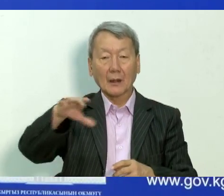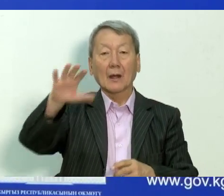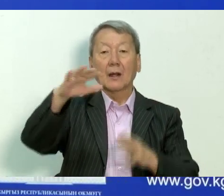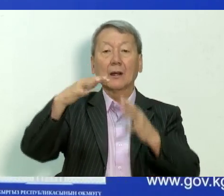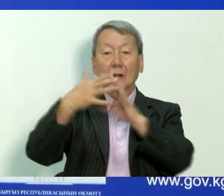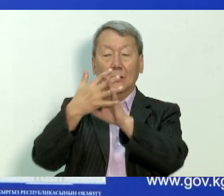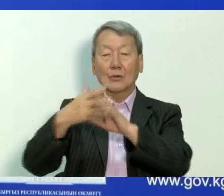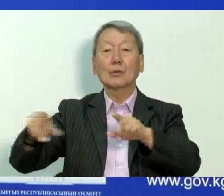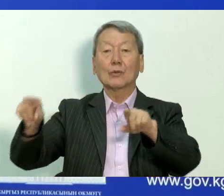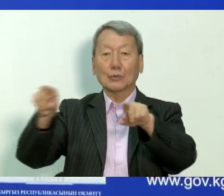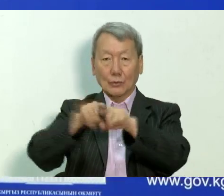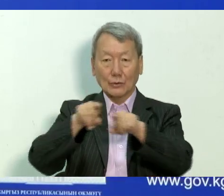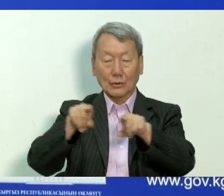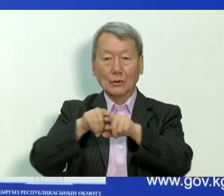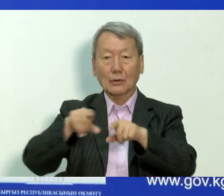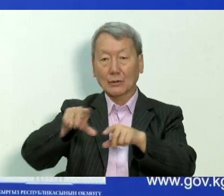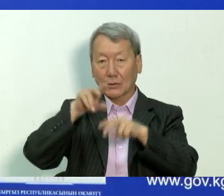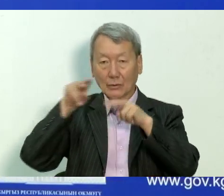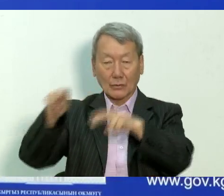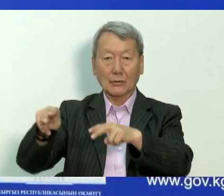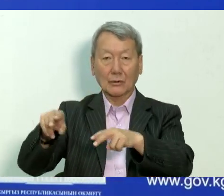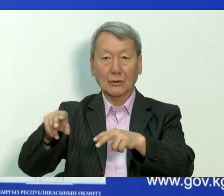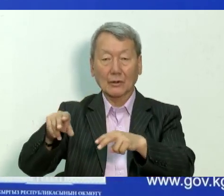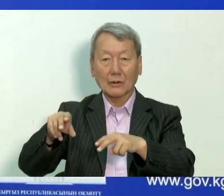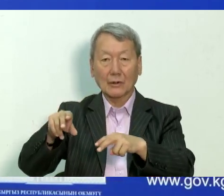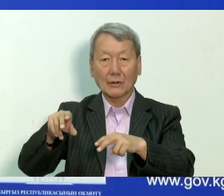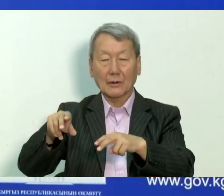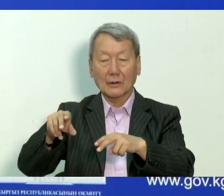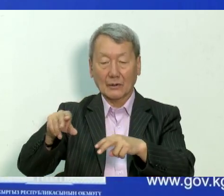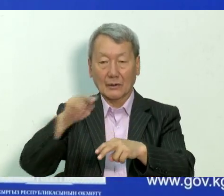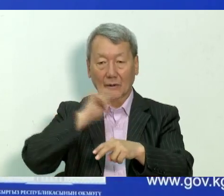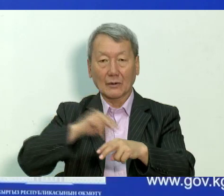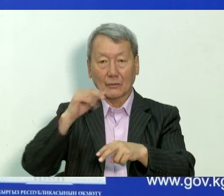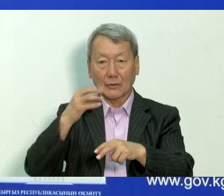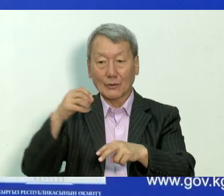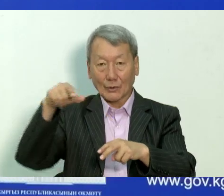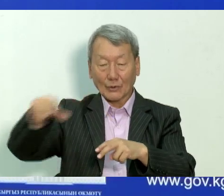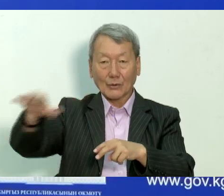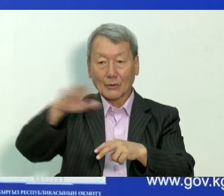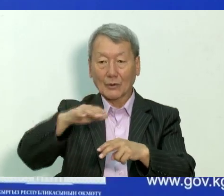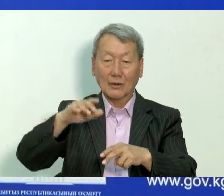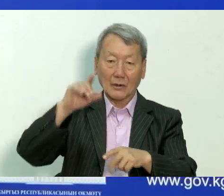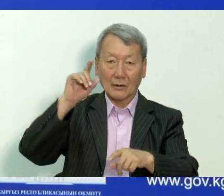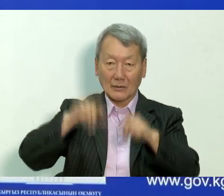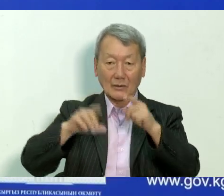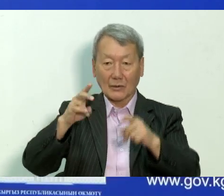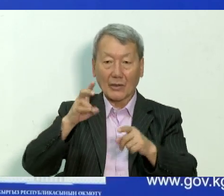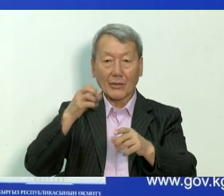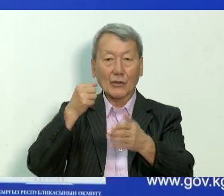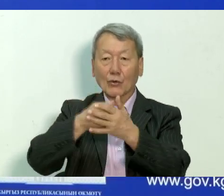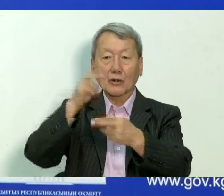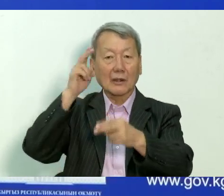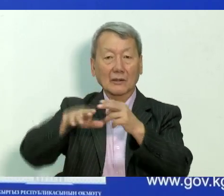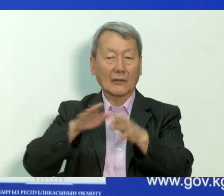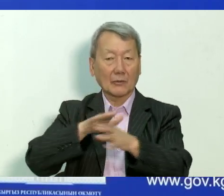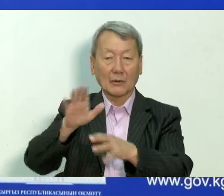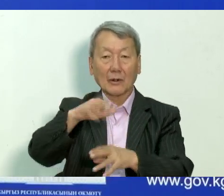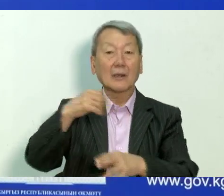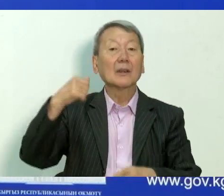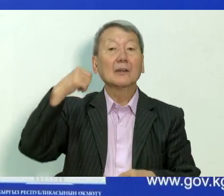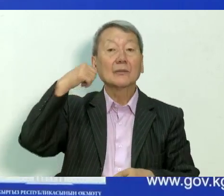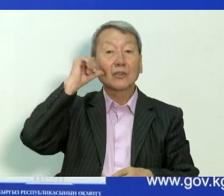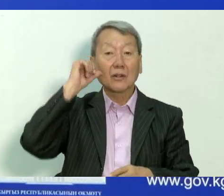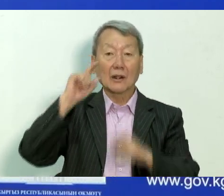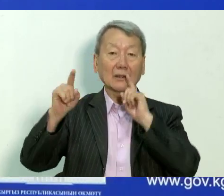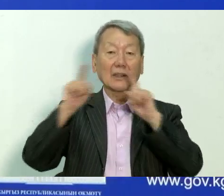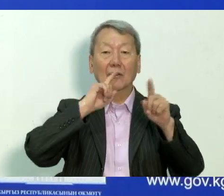Аймактардагы абалды көзөмөлгө алуу боюнча толук кандуу иштер дагы кээ бирде жүргүзүлбөй жатат. Кечээ коопсуздук